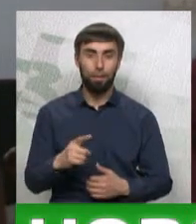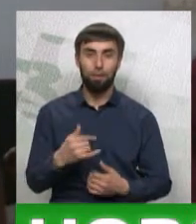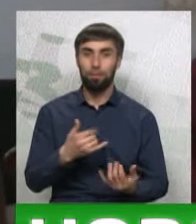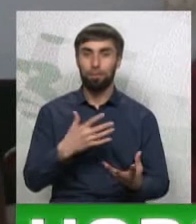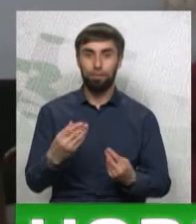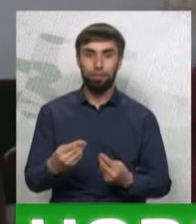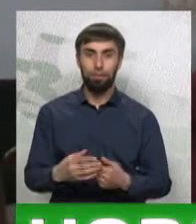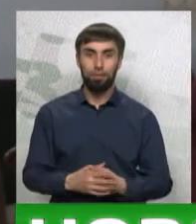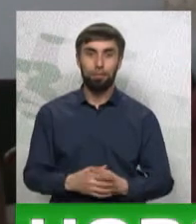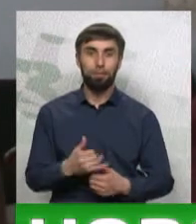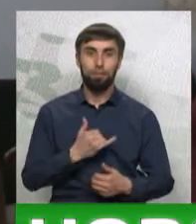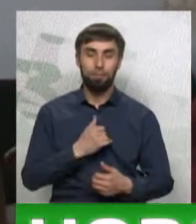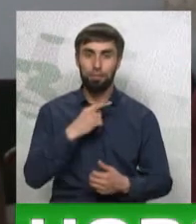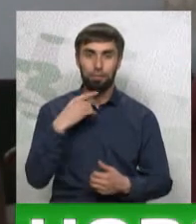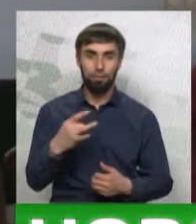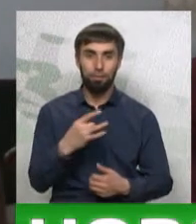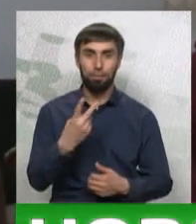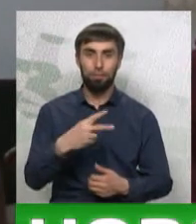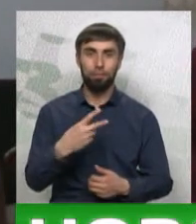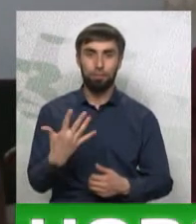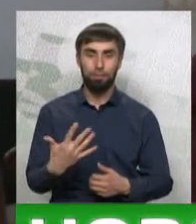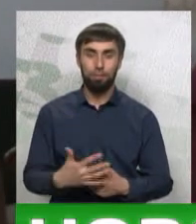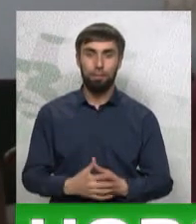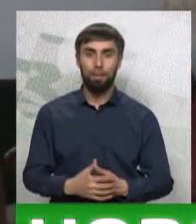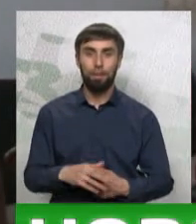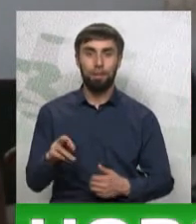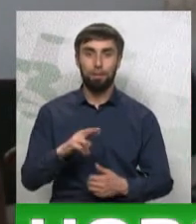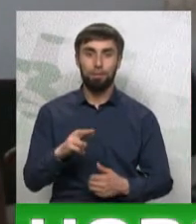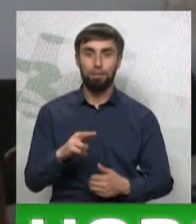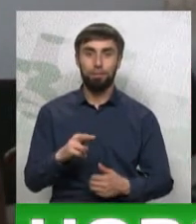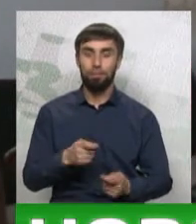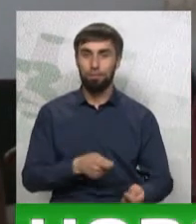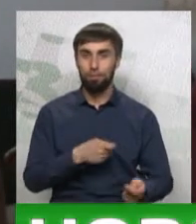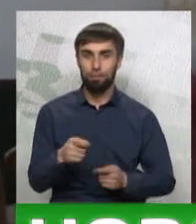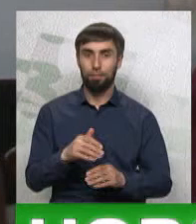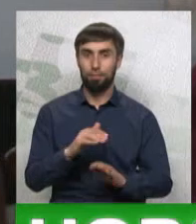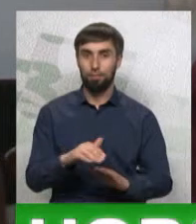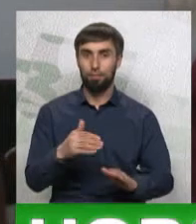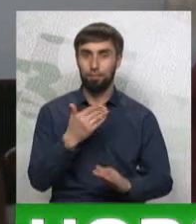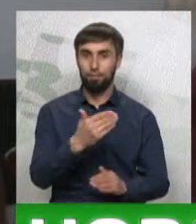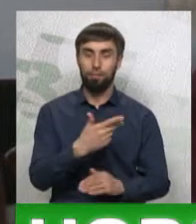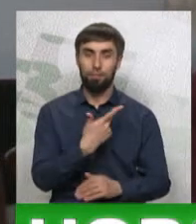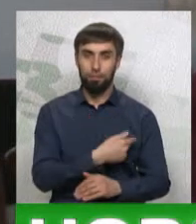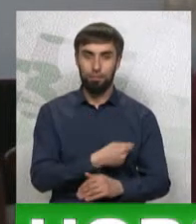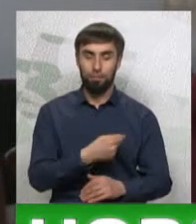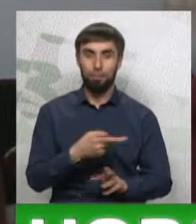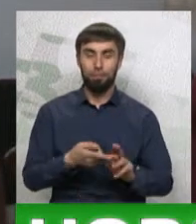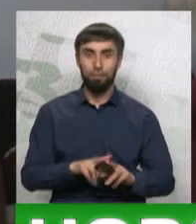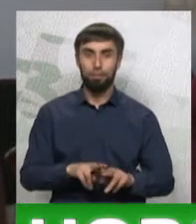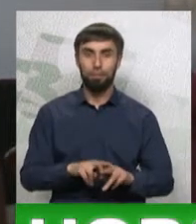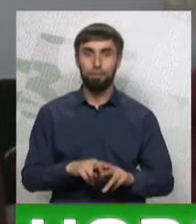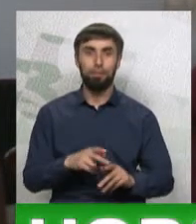сегодняшний день в нашу республику 25 января поступило детская вакцина это